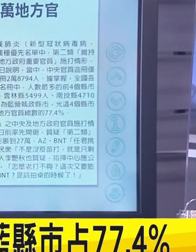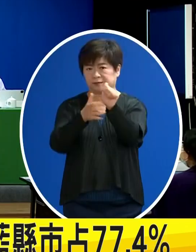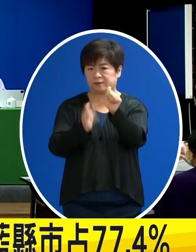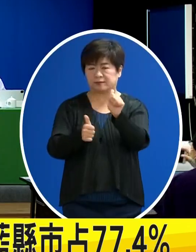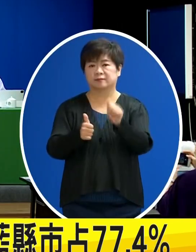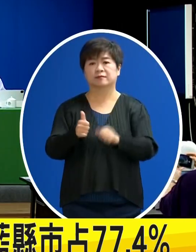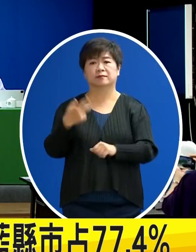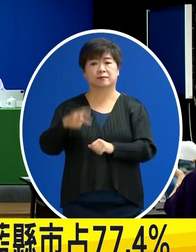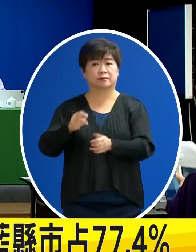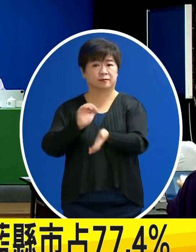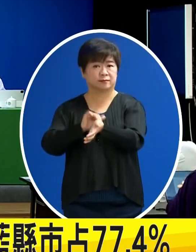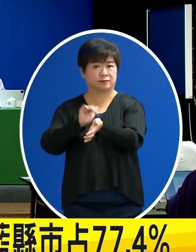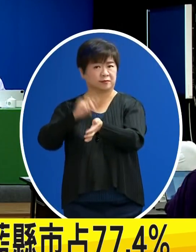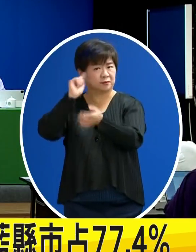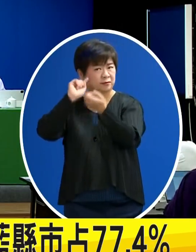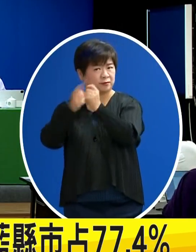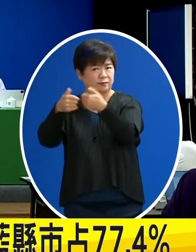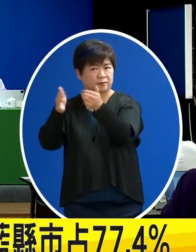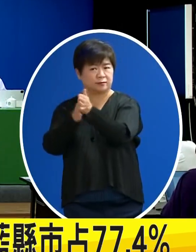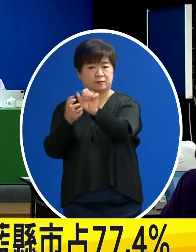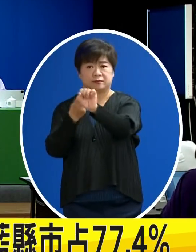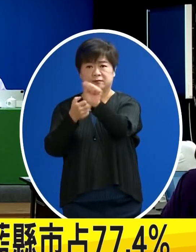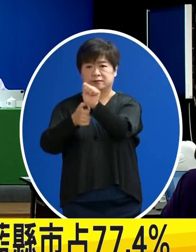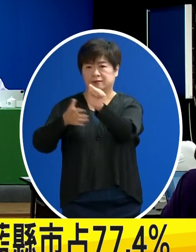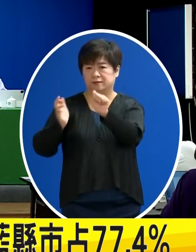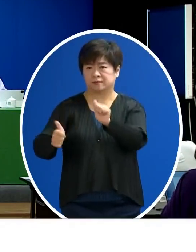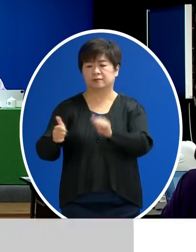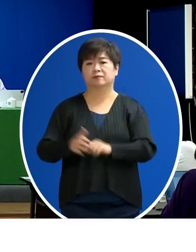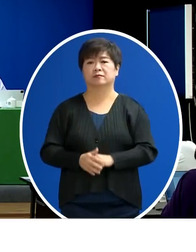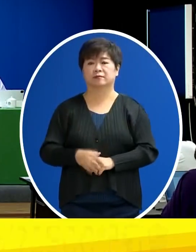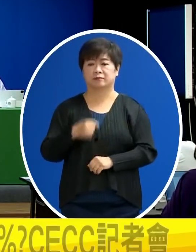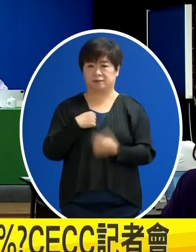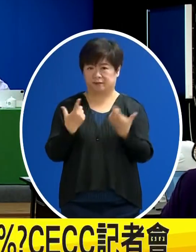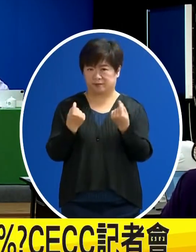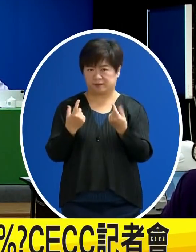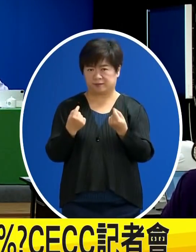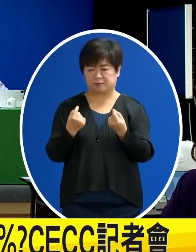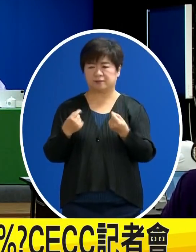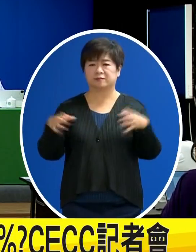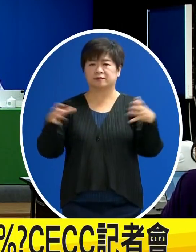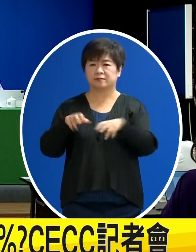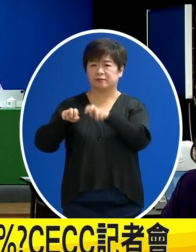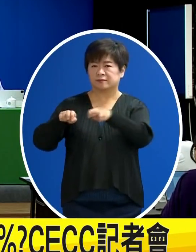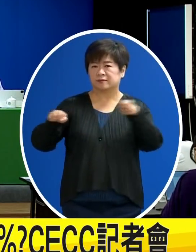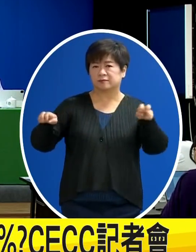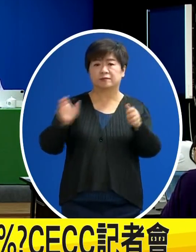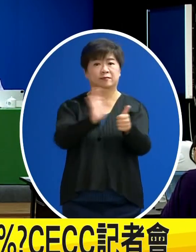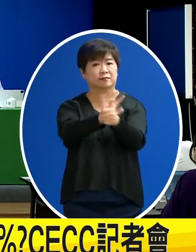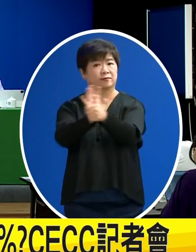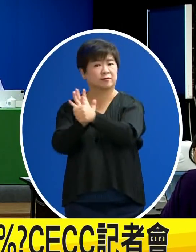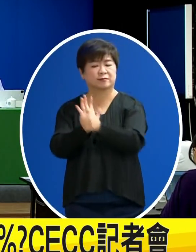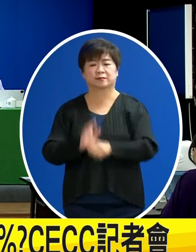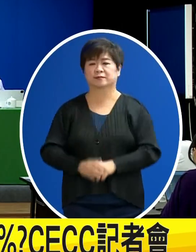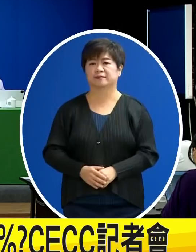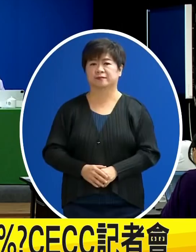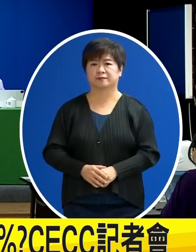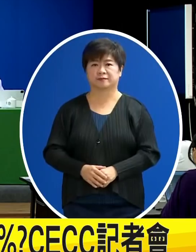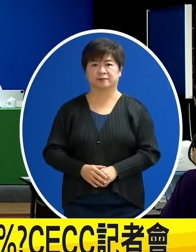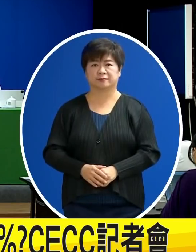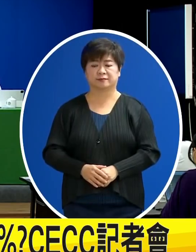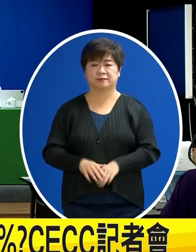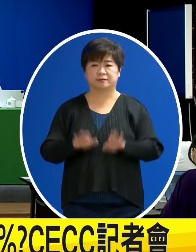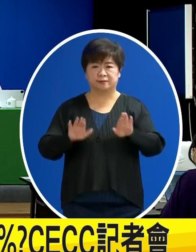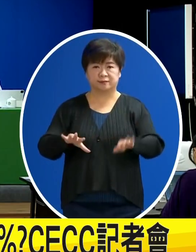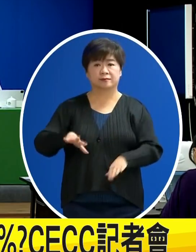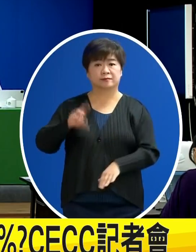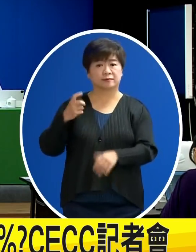况。 医疗应变组的罗一军副组长，同时以及我，也在会场上来回应各位。那首先呢，我们还是